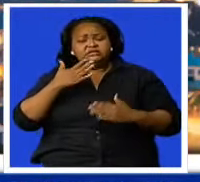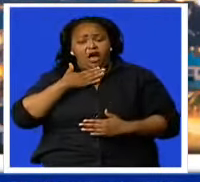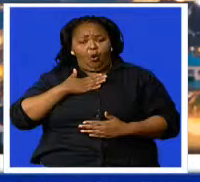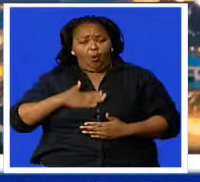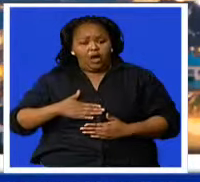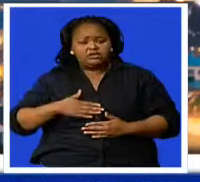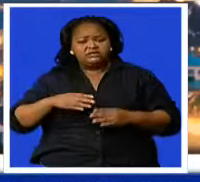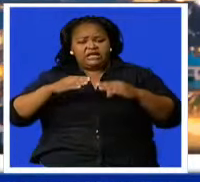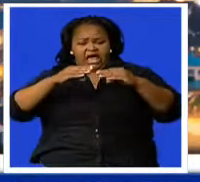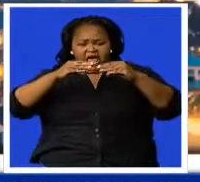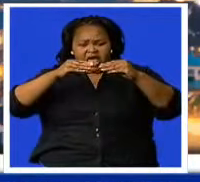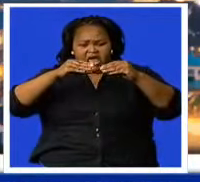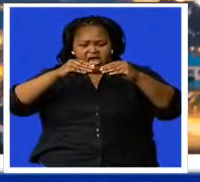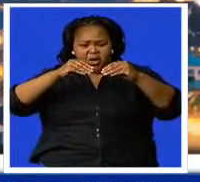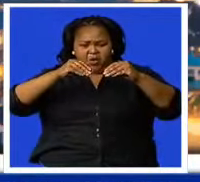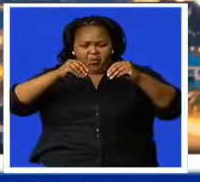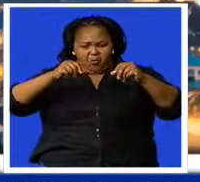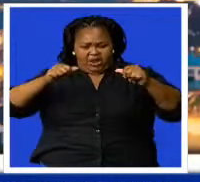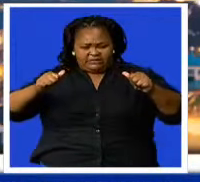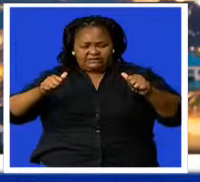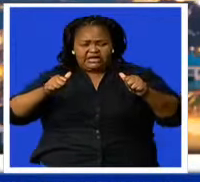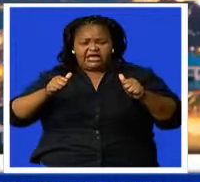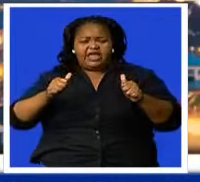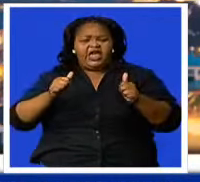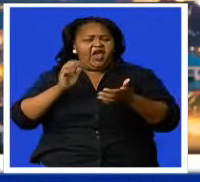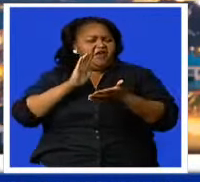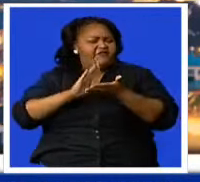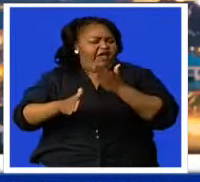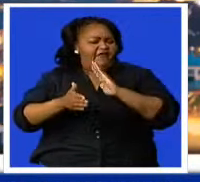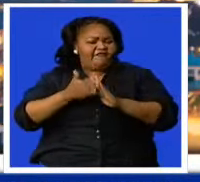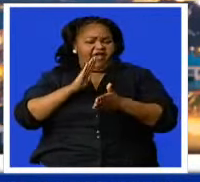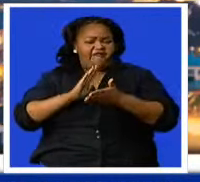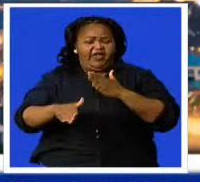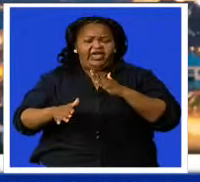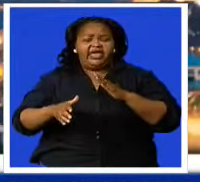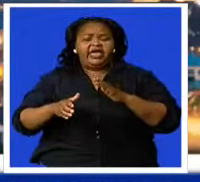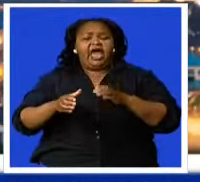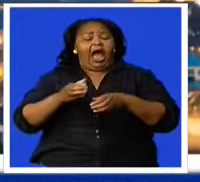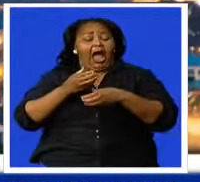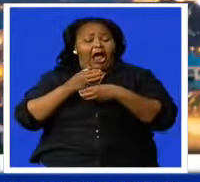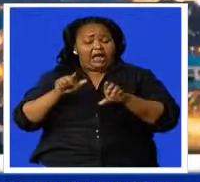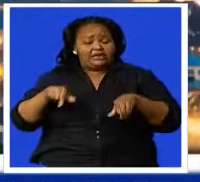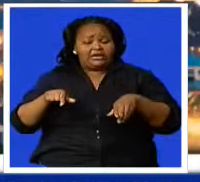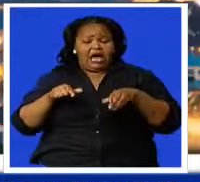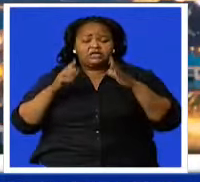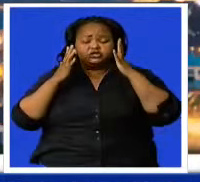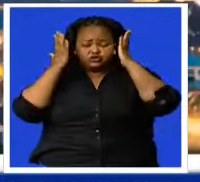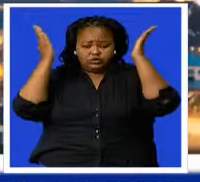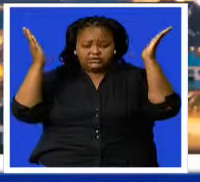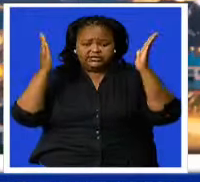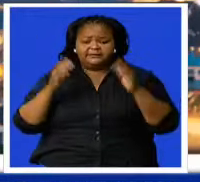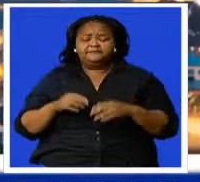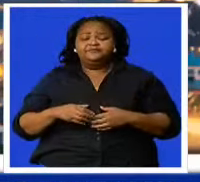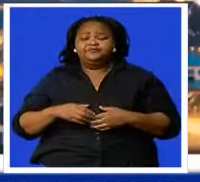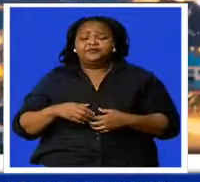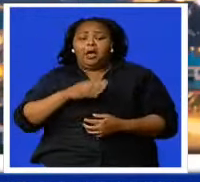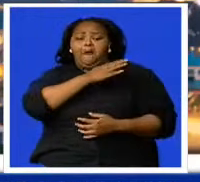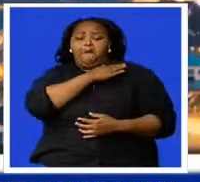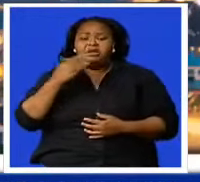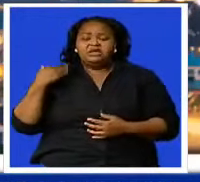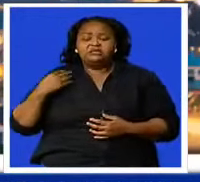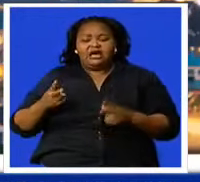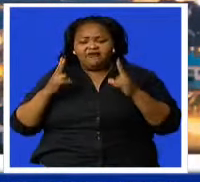langcolisa live igcine ingasatekwa agcineka phele nya kuleli. Vinaga ivakashele titolo ngekwehlukahlukana